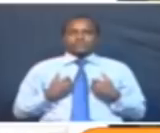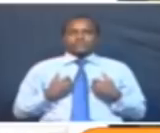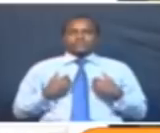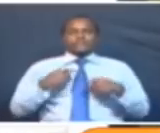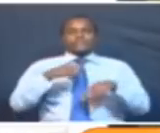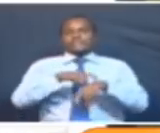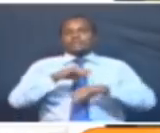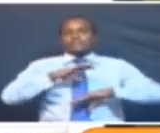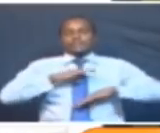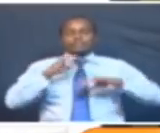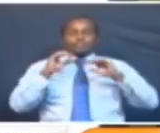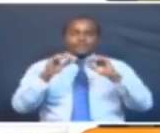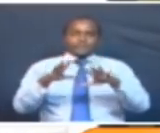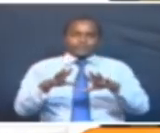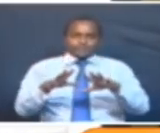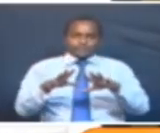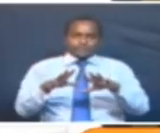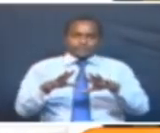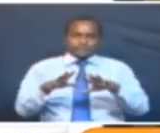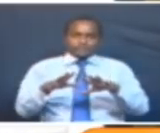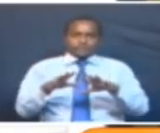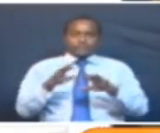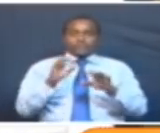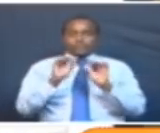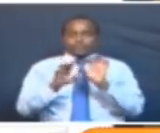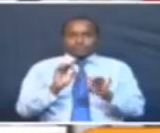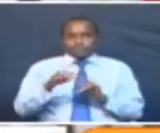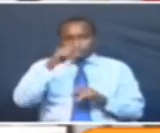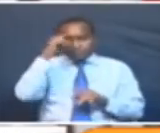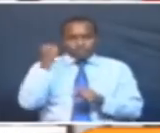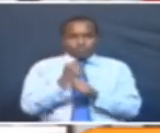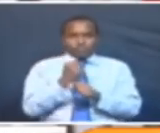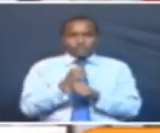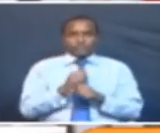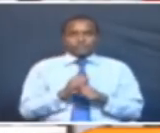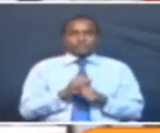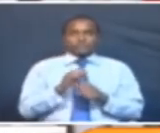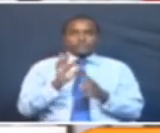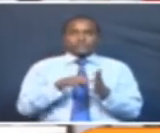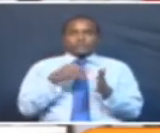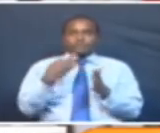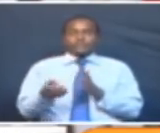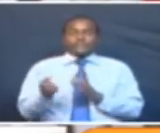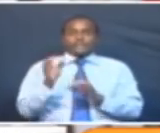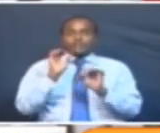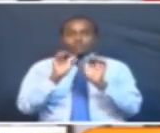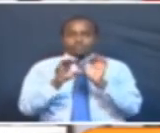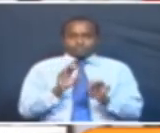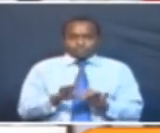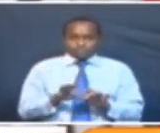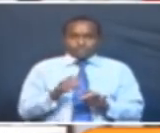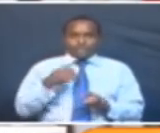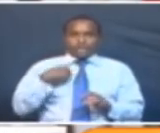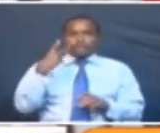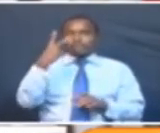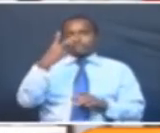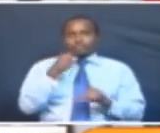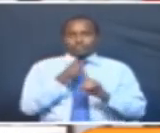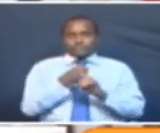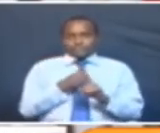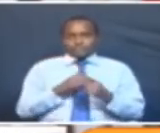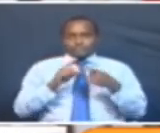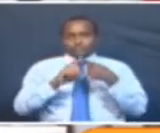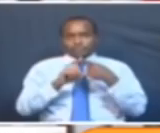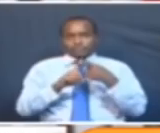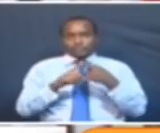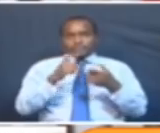hauna wakuweza kufile kwa sababu ya kazi. Failure to file your tax returns have two implications. One, your